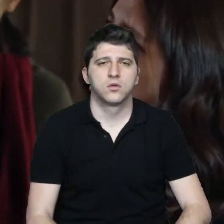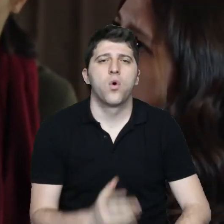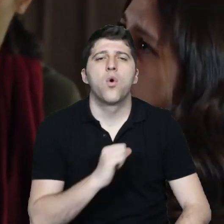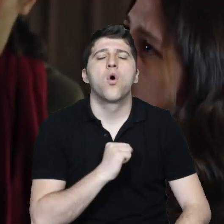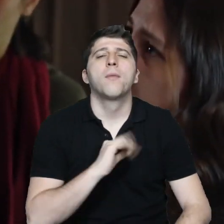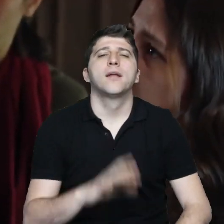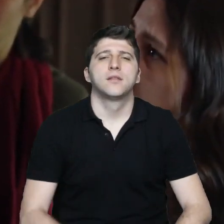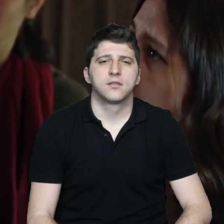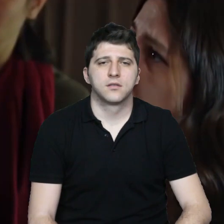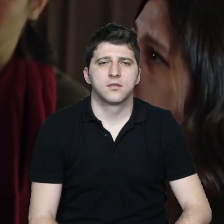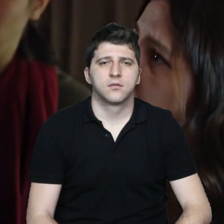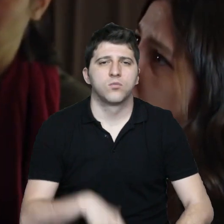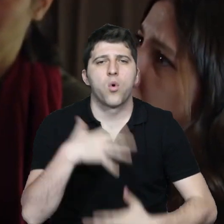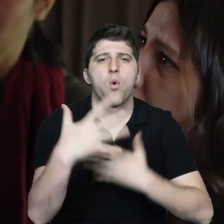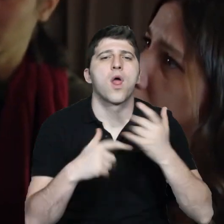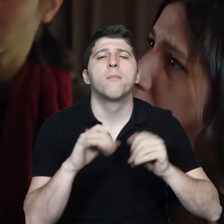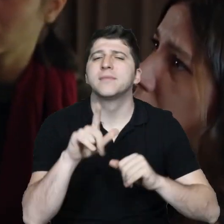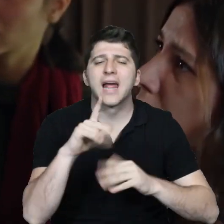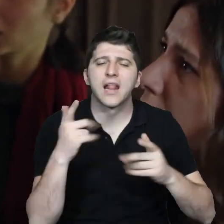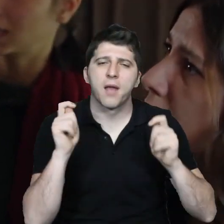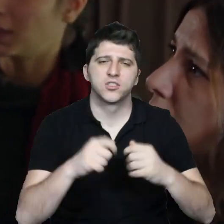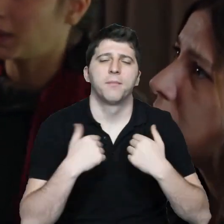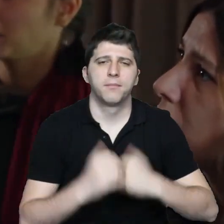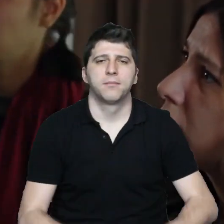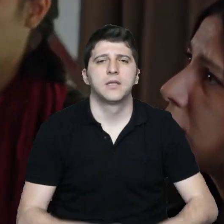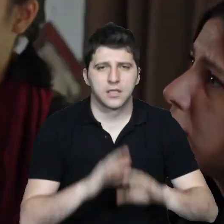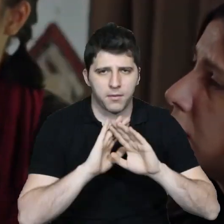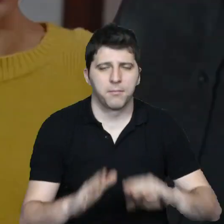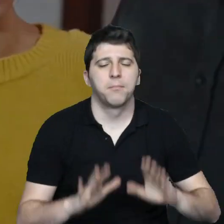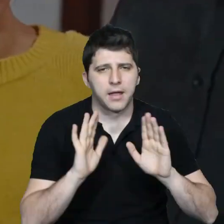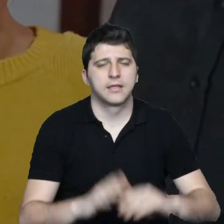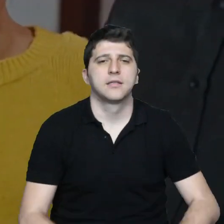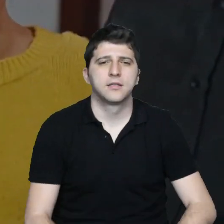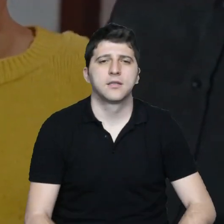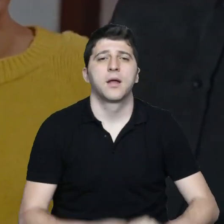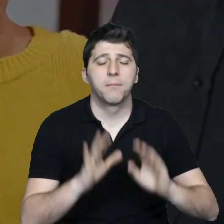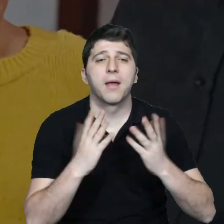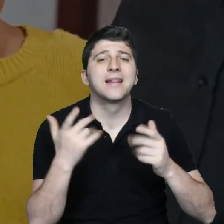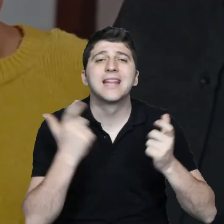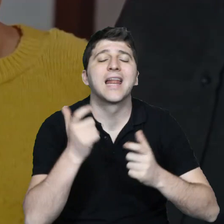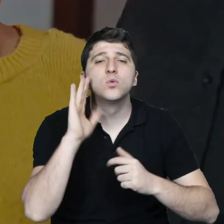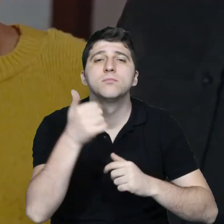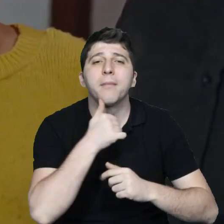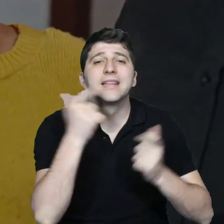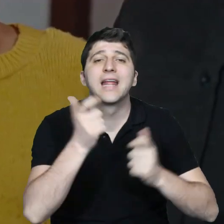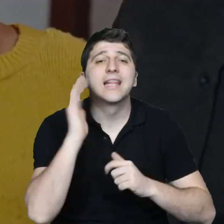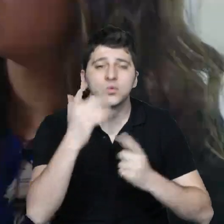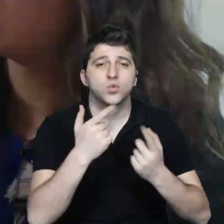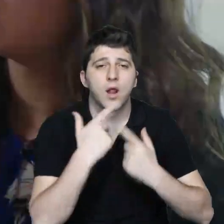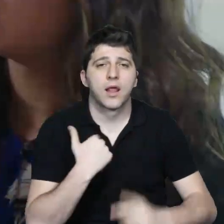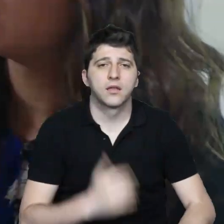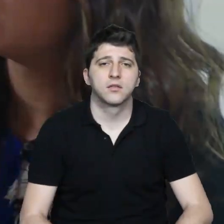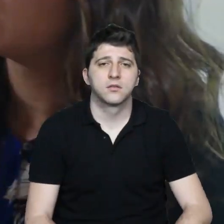Korkmayın. Olay çıkartmayacağım. Ne gerekiyorsa onu yapacağım. Tamam peki. Peki ama nereye gidiyorsun baba? Nereye gittiğini söyle